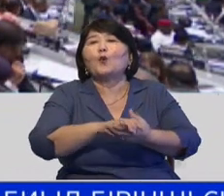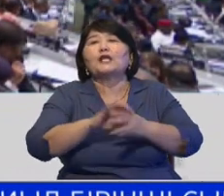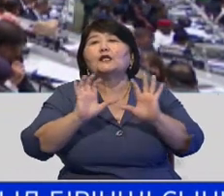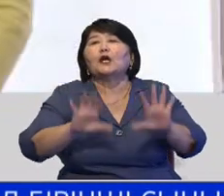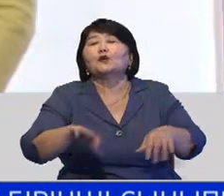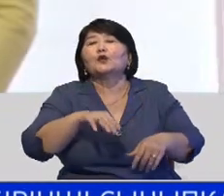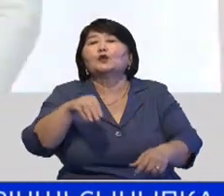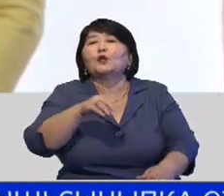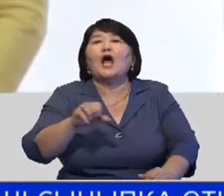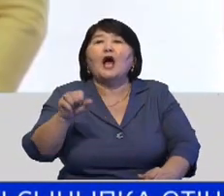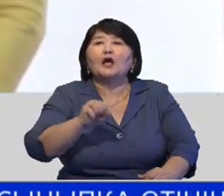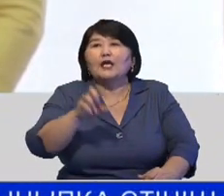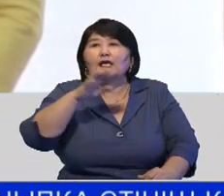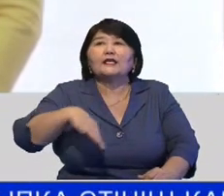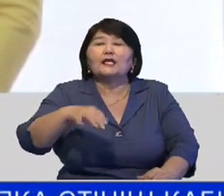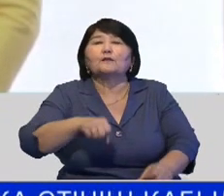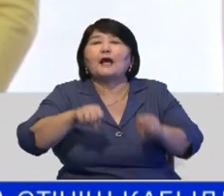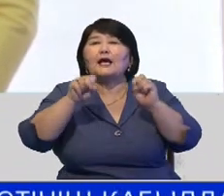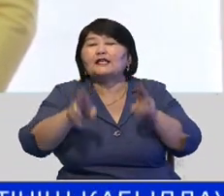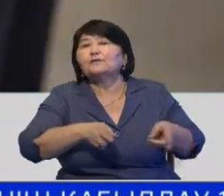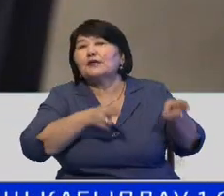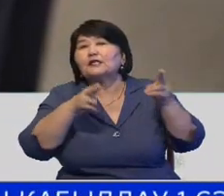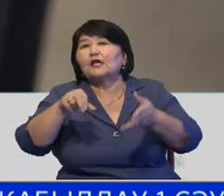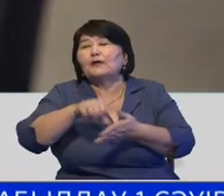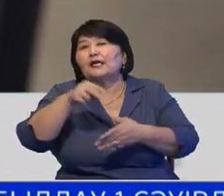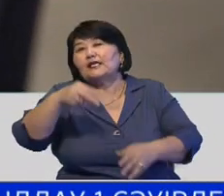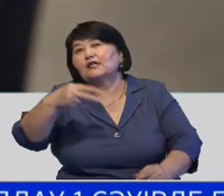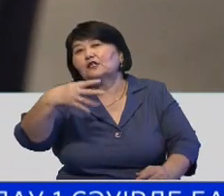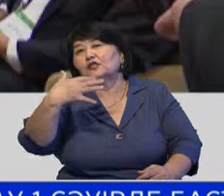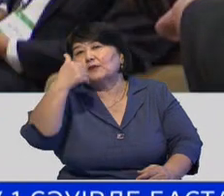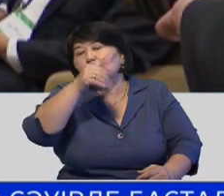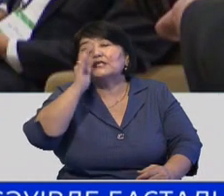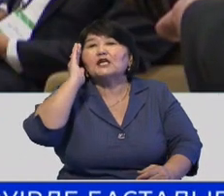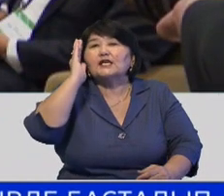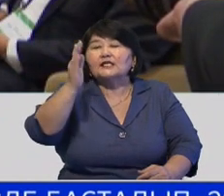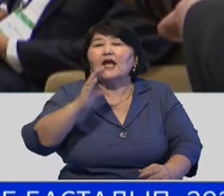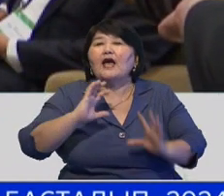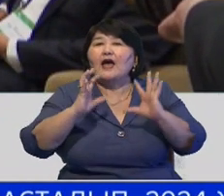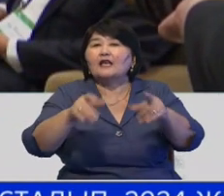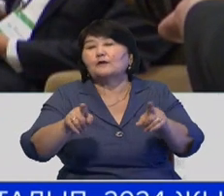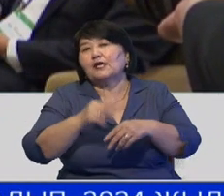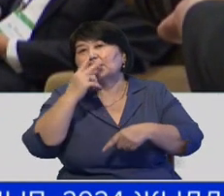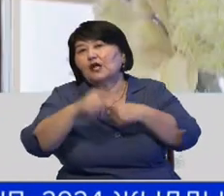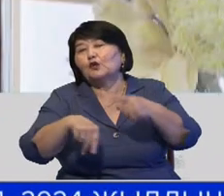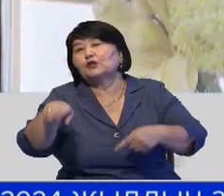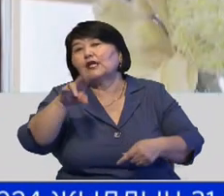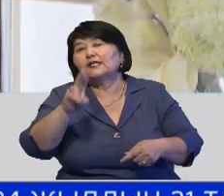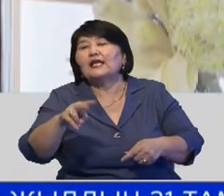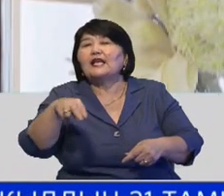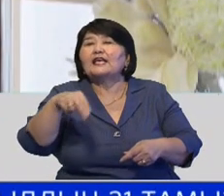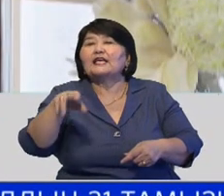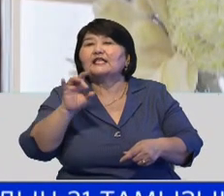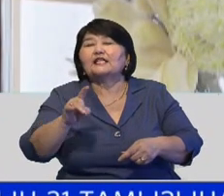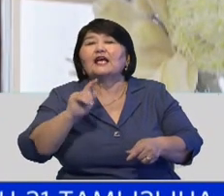төрағасы Тулия Аксонды елімізге ресми сапармен келіп, 2025 жылы өтетін әлемдік және дәстүрлі діндер